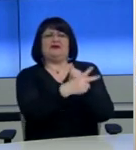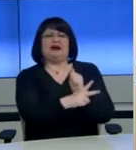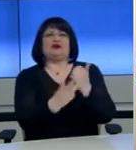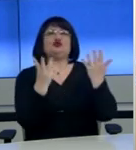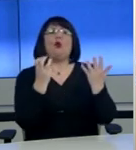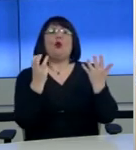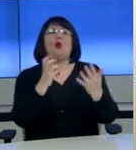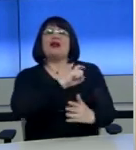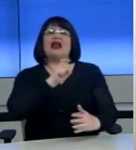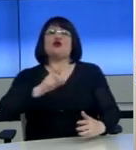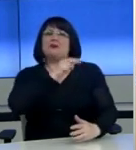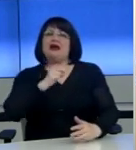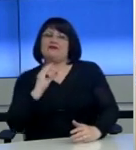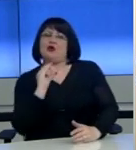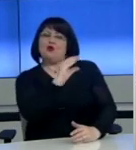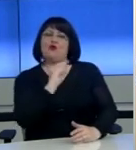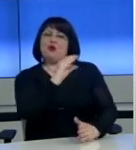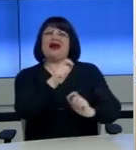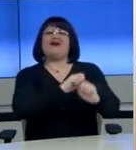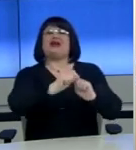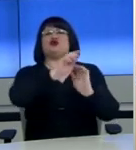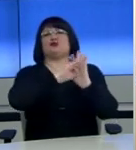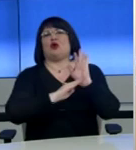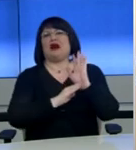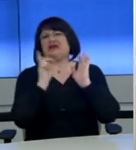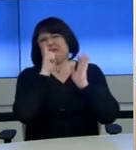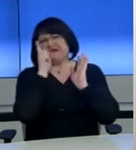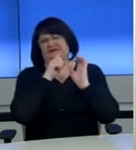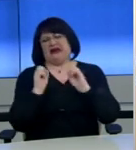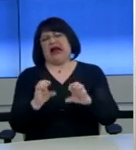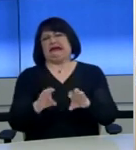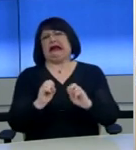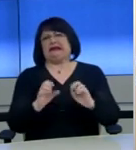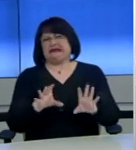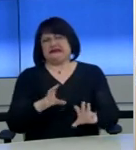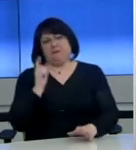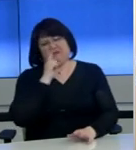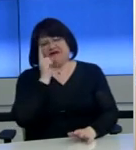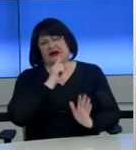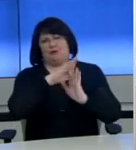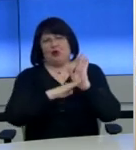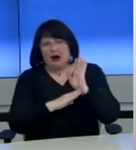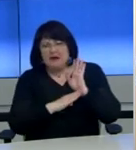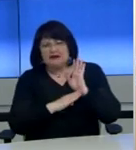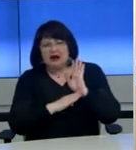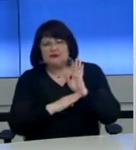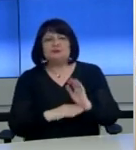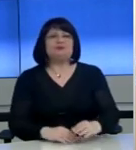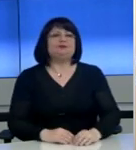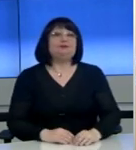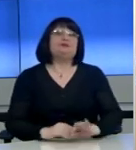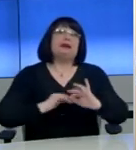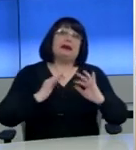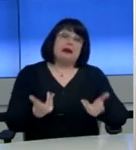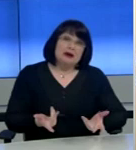80 εκατομμύρια ευρώ για προγράμματα ψευτοκατάρτισης, είτε με το νέο